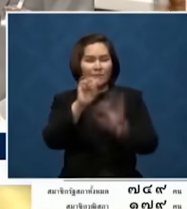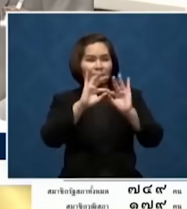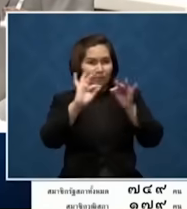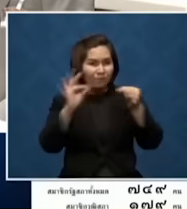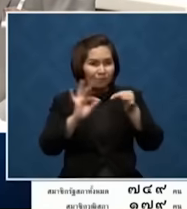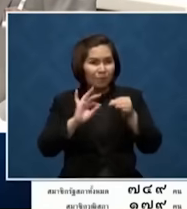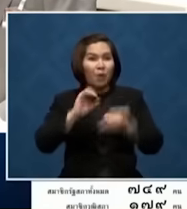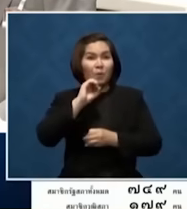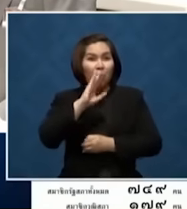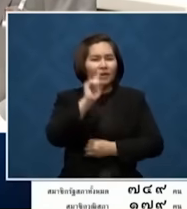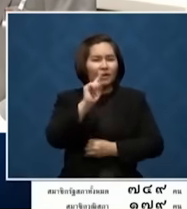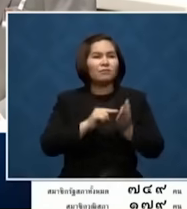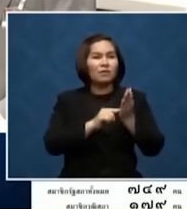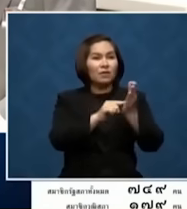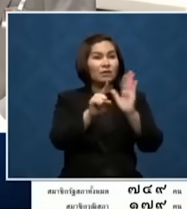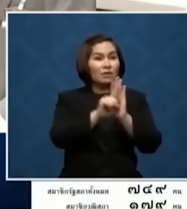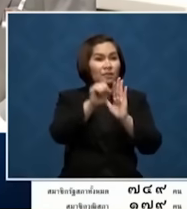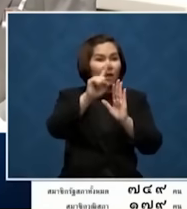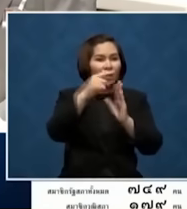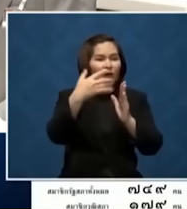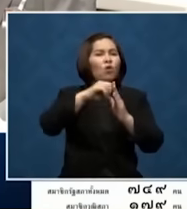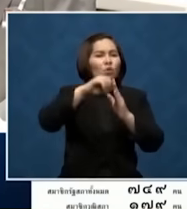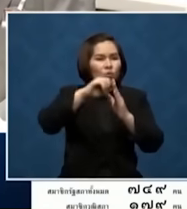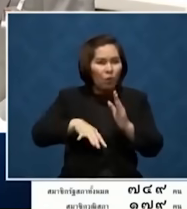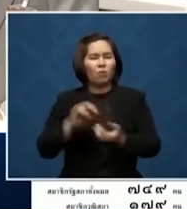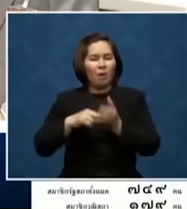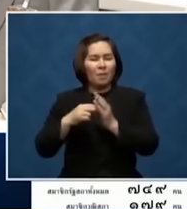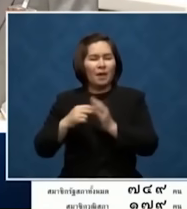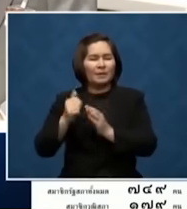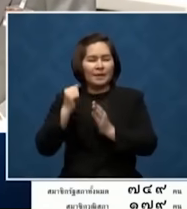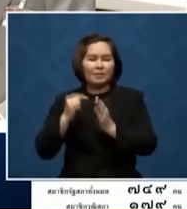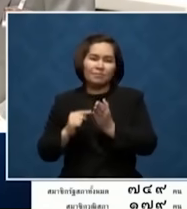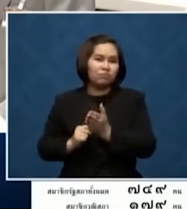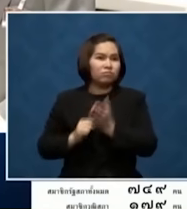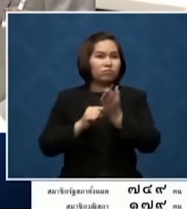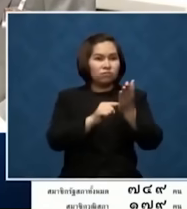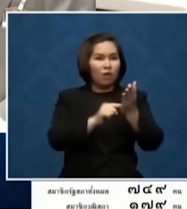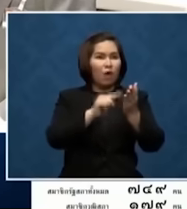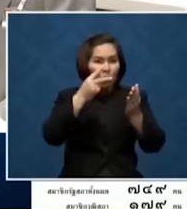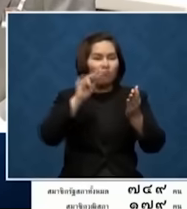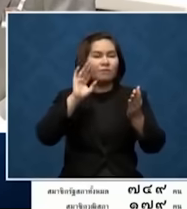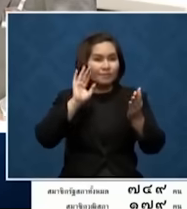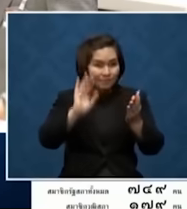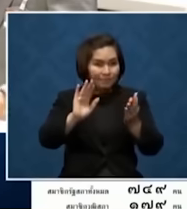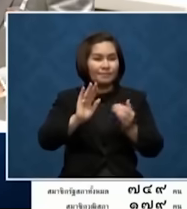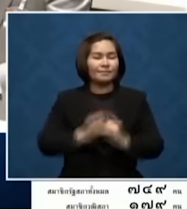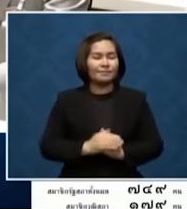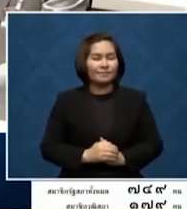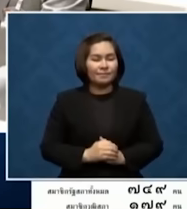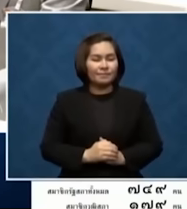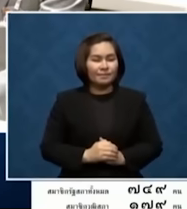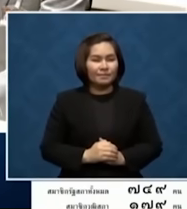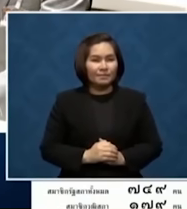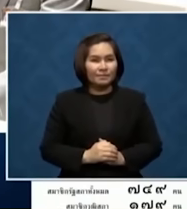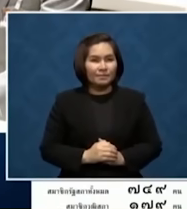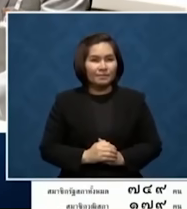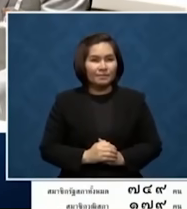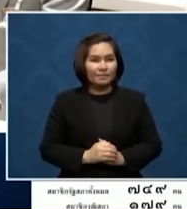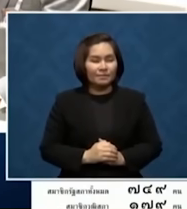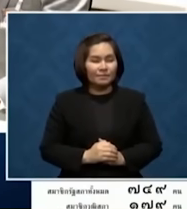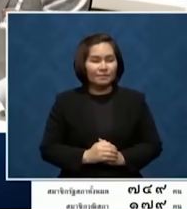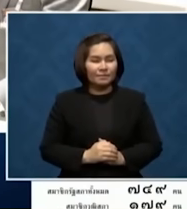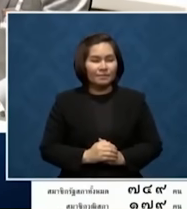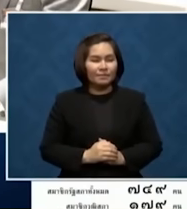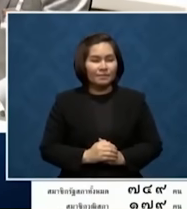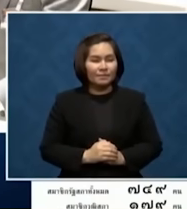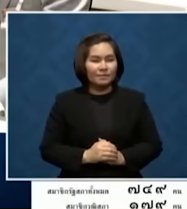แล้วห้ามนำยัตติซึ่งมีหลักการเช่นเดียวกันขึ้นเสนออีกในสมัยประชุมเดียวกันเว้นแต่ยัตติที่ยังไม่ได้ล